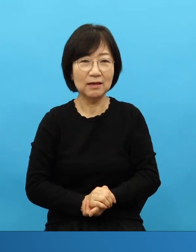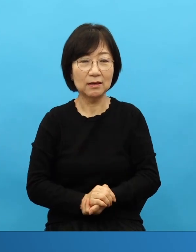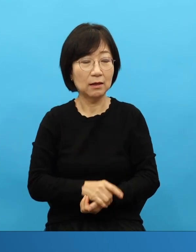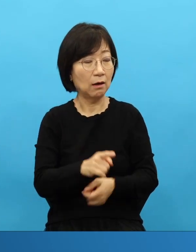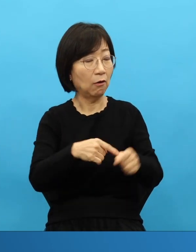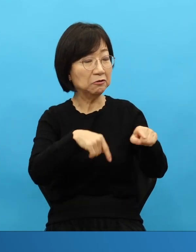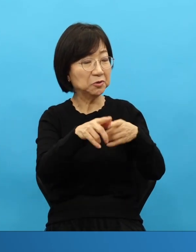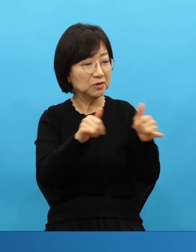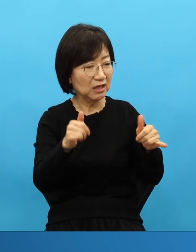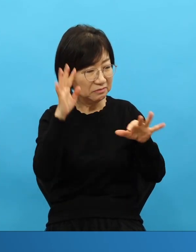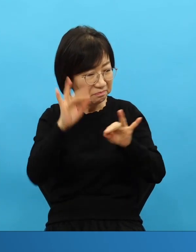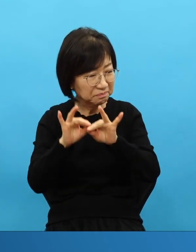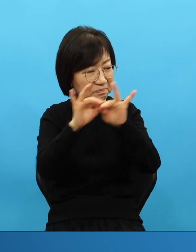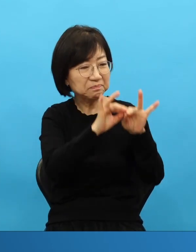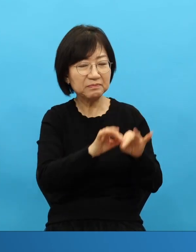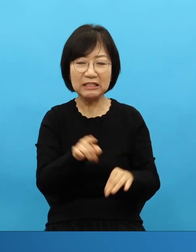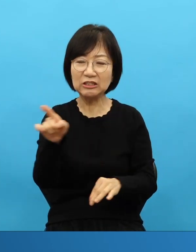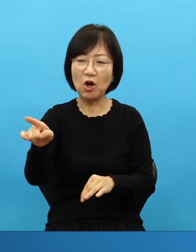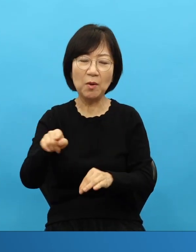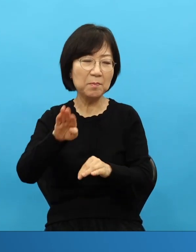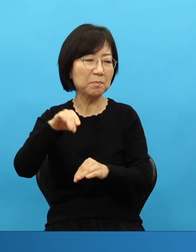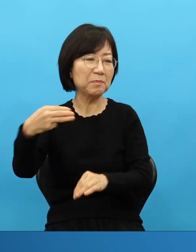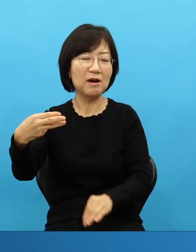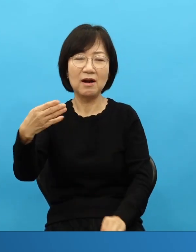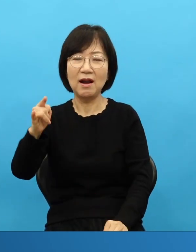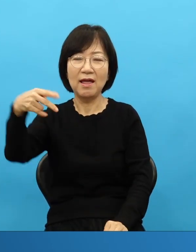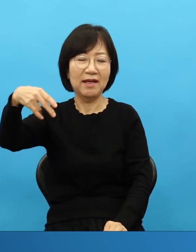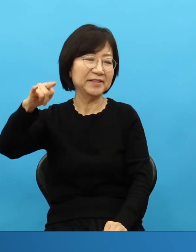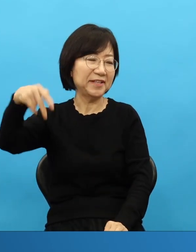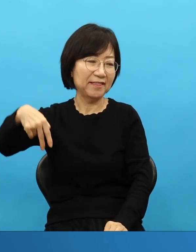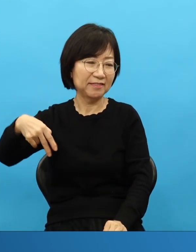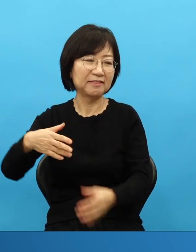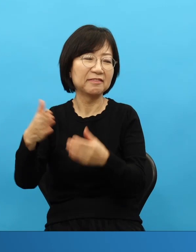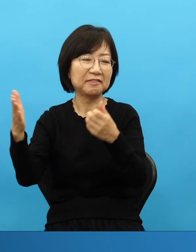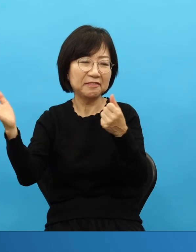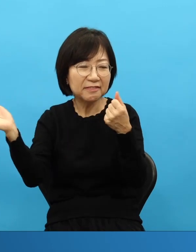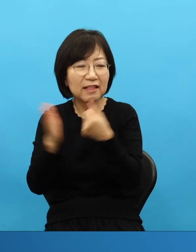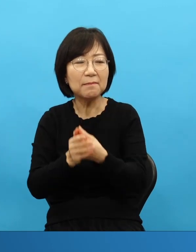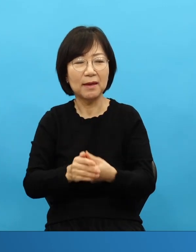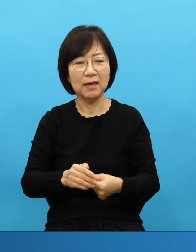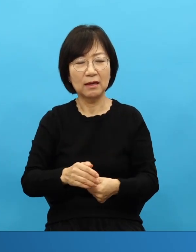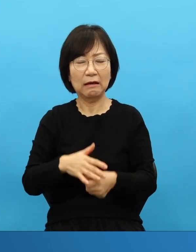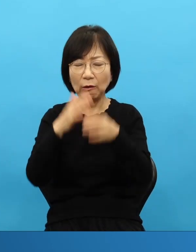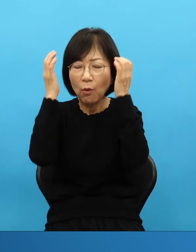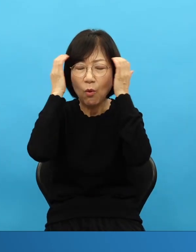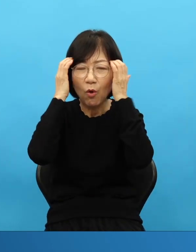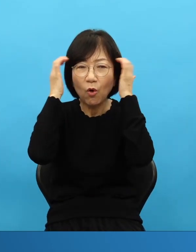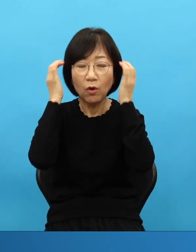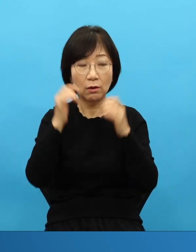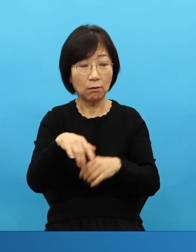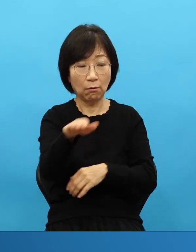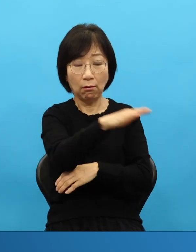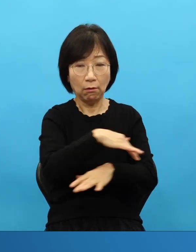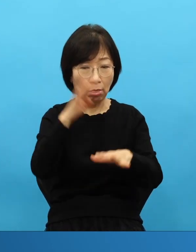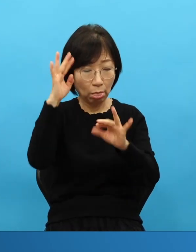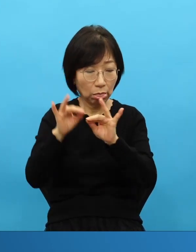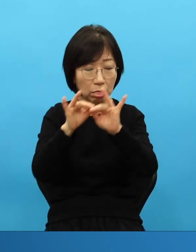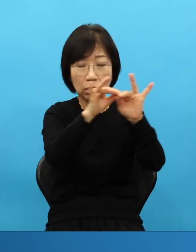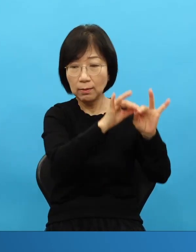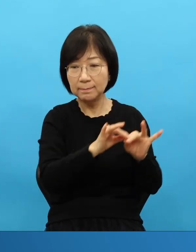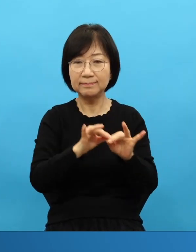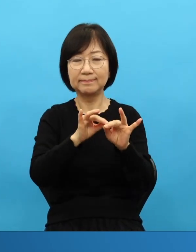때문에 All the leaders were saying, oh, because of Philistia. 우리도 이러고 있으면 안 돼요. And we can't be doing the same.